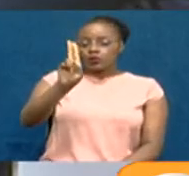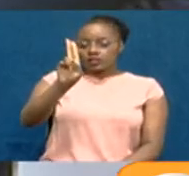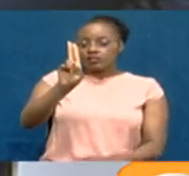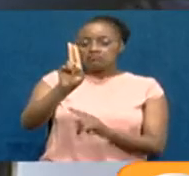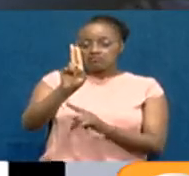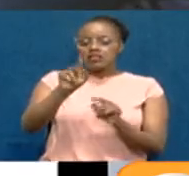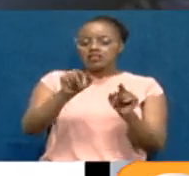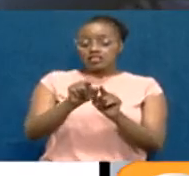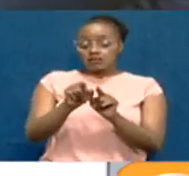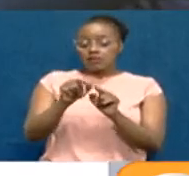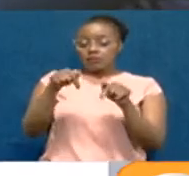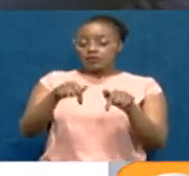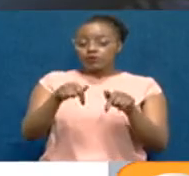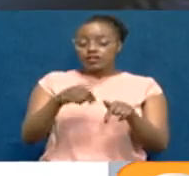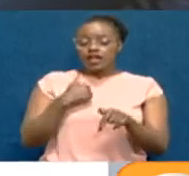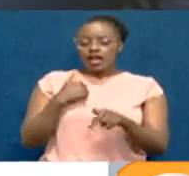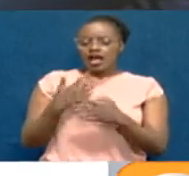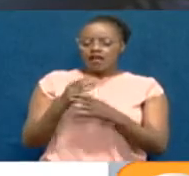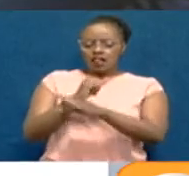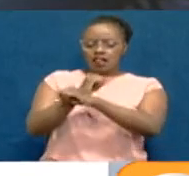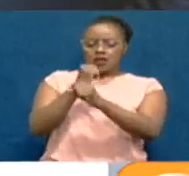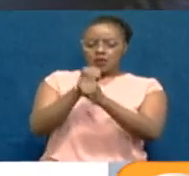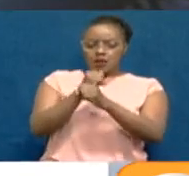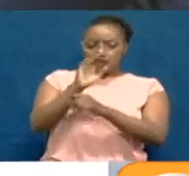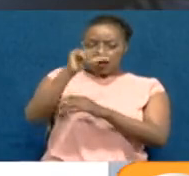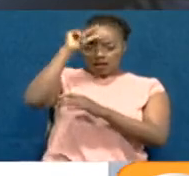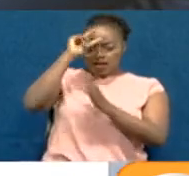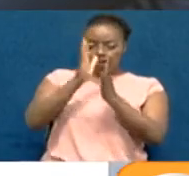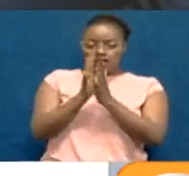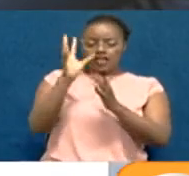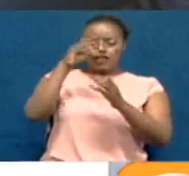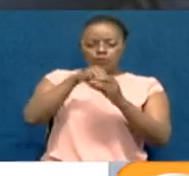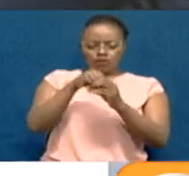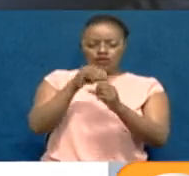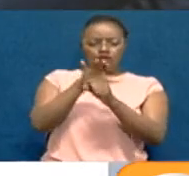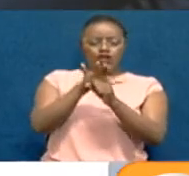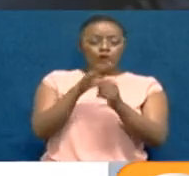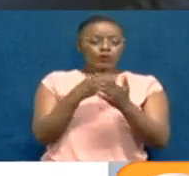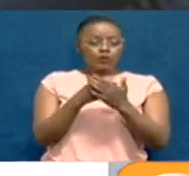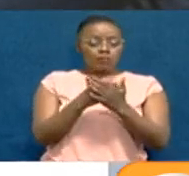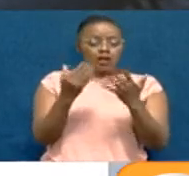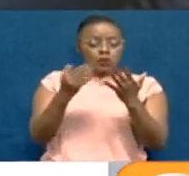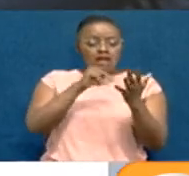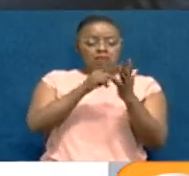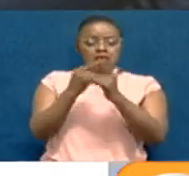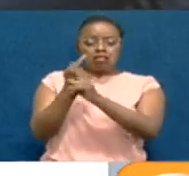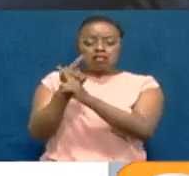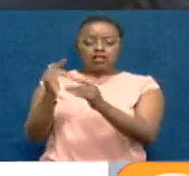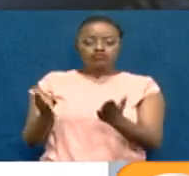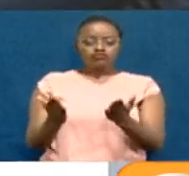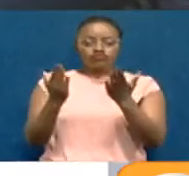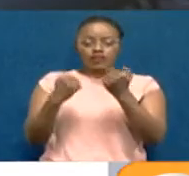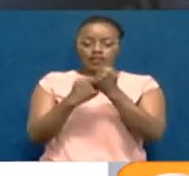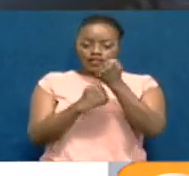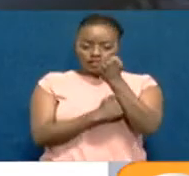Rais Uhuru Kenyatta ni wiradhi hii leo ametetea utendakazi wa serikali yake na uwekezaji wa mabilioni ya pesa katika miradi ya kuimarisha miundo